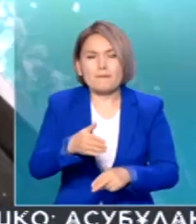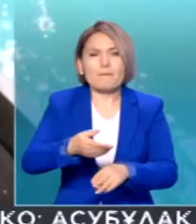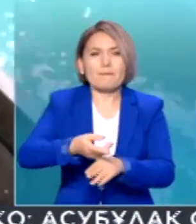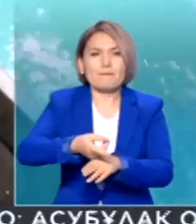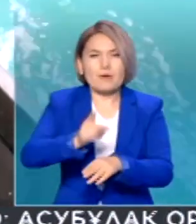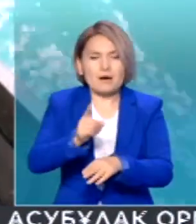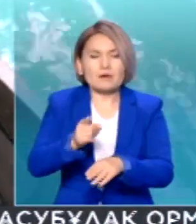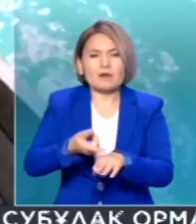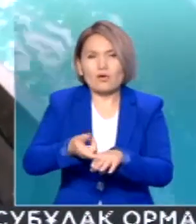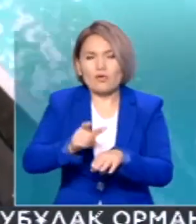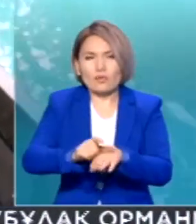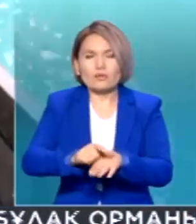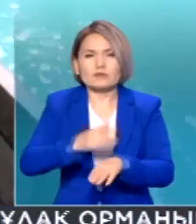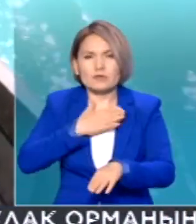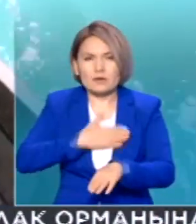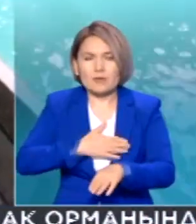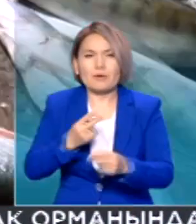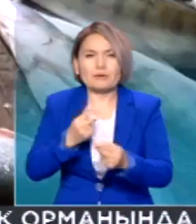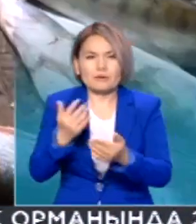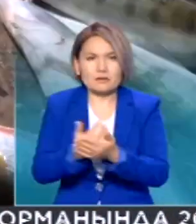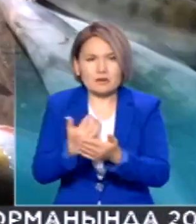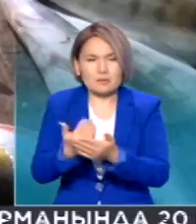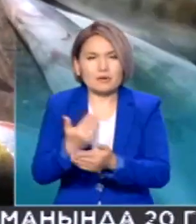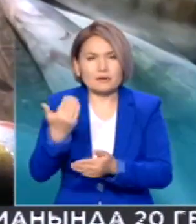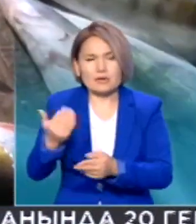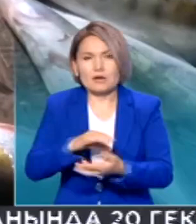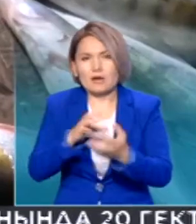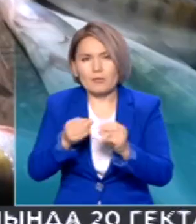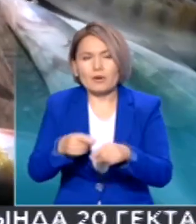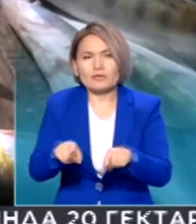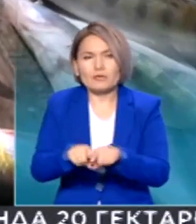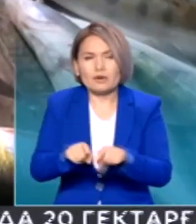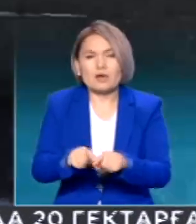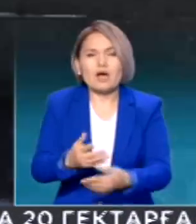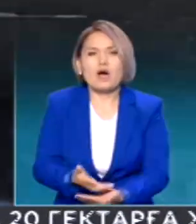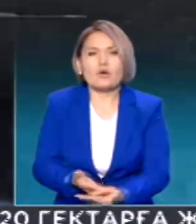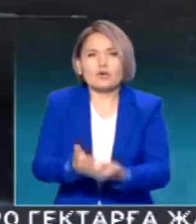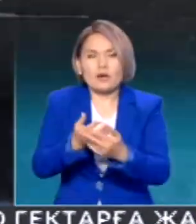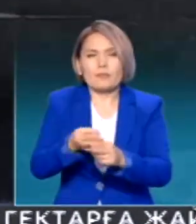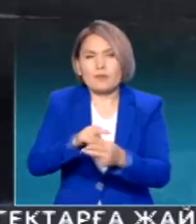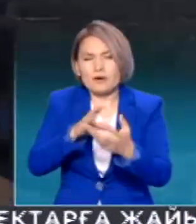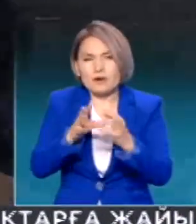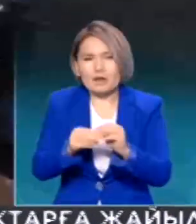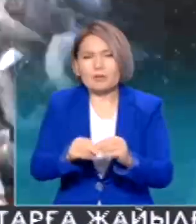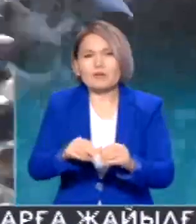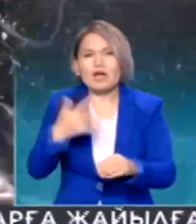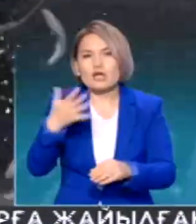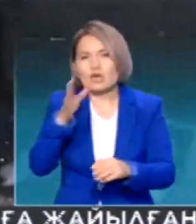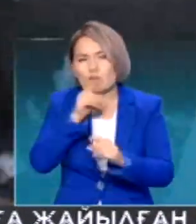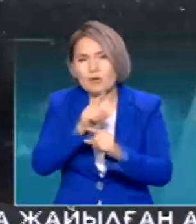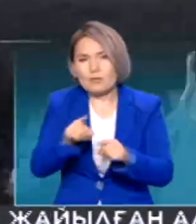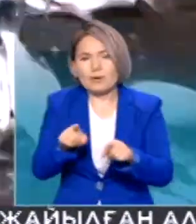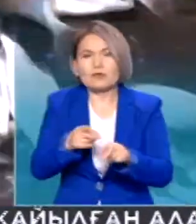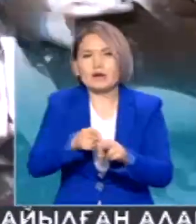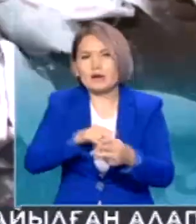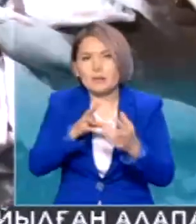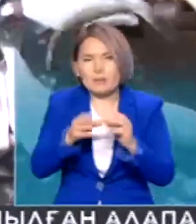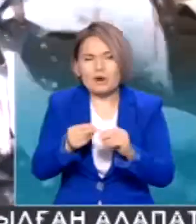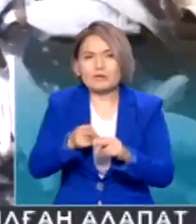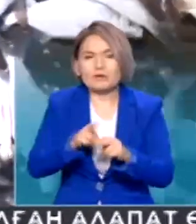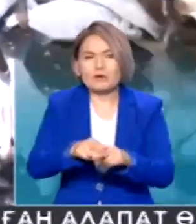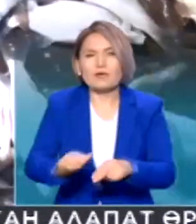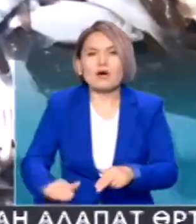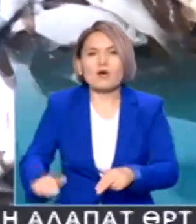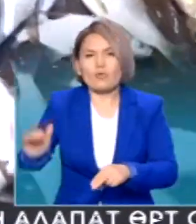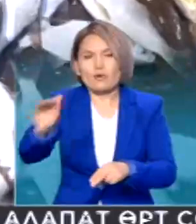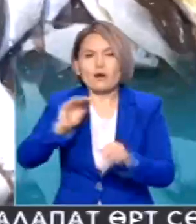қанағат деп отыр, ал қанағат қарын тойдырады. Балықшылардың дәл осылай сүзекі тартып келе жатқанына биыл 50 жыл. Осы уақытта олардың бірнеше буыны